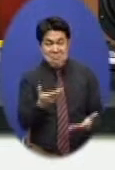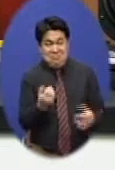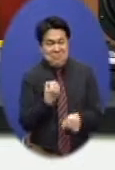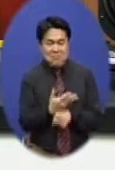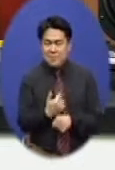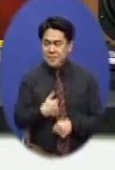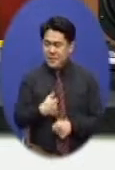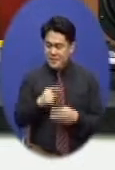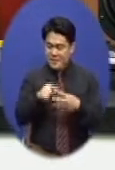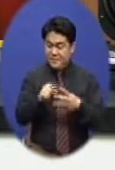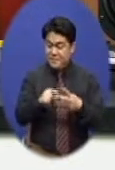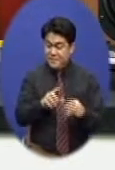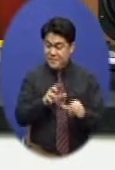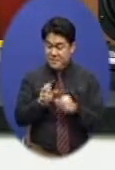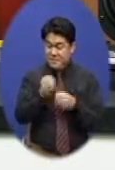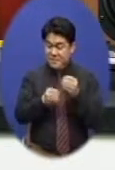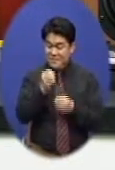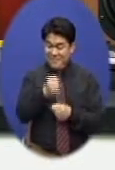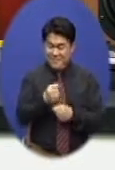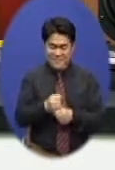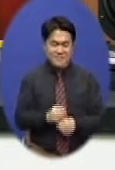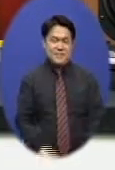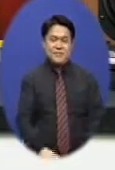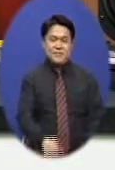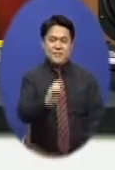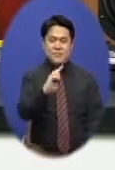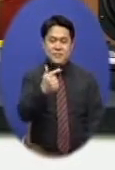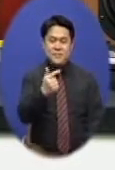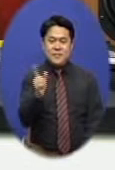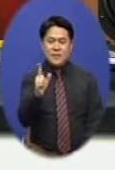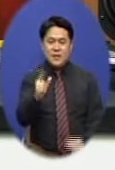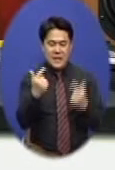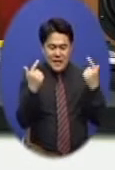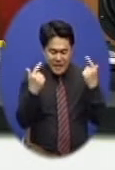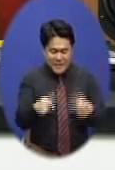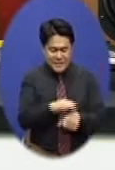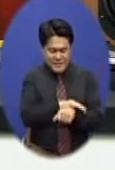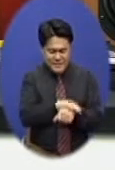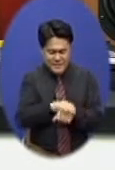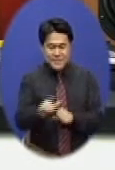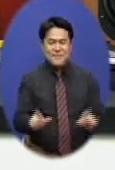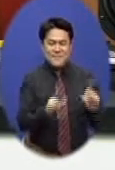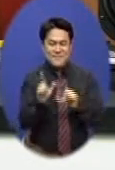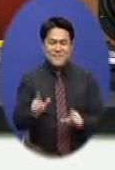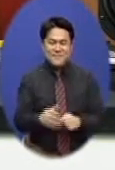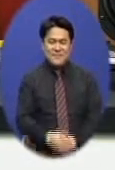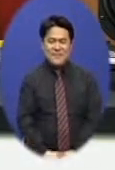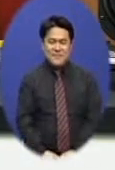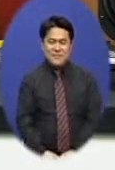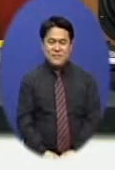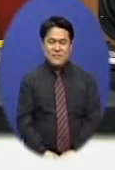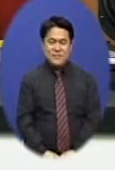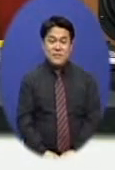삼행시를 준비해봤습니다. 자, 아 진짜요? 네. 자 나오시죠. 온. 원. 원만하게 살고 있는 가수. 네. 오. 네. 네.